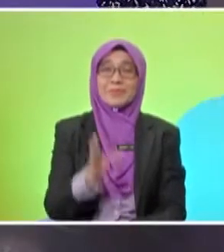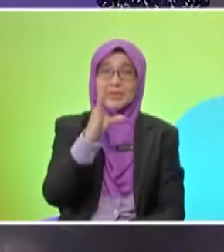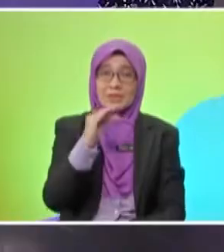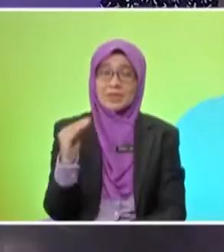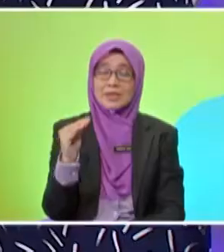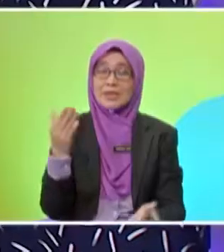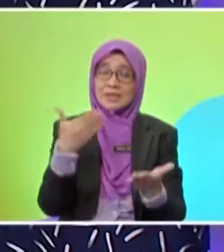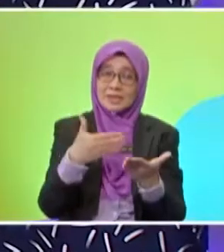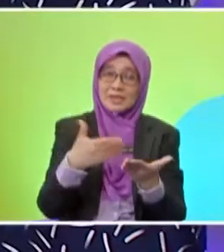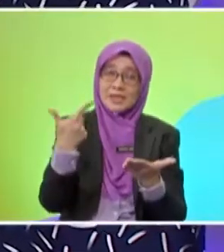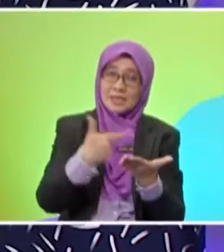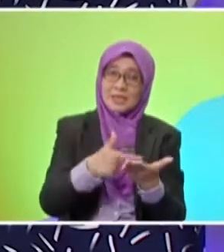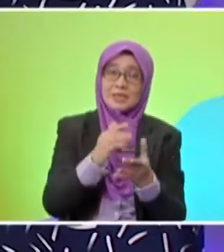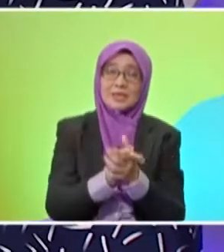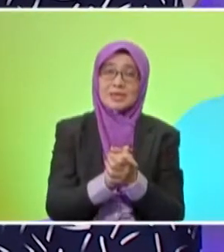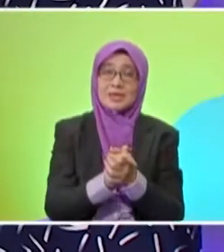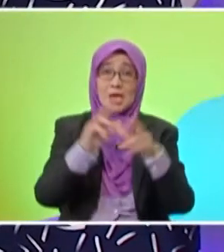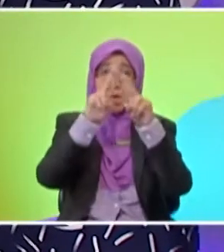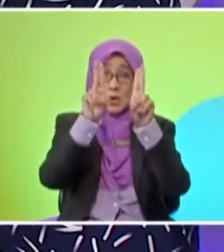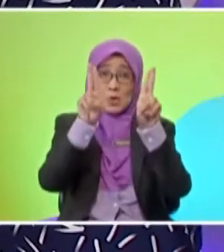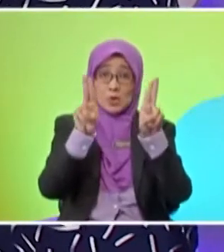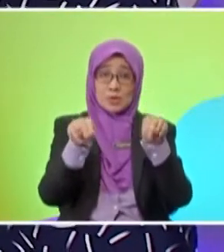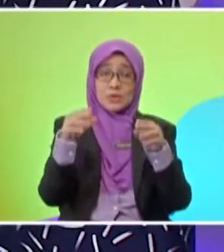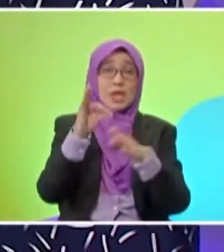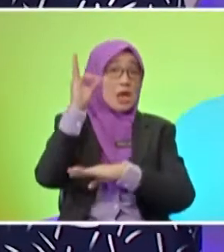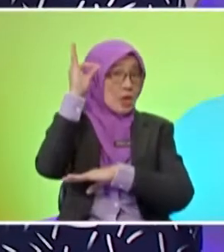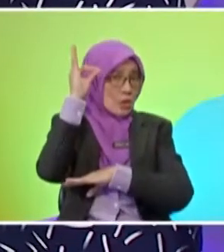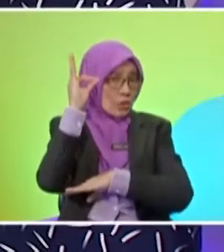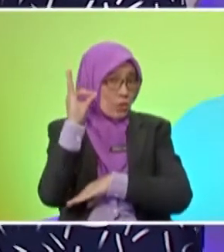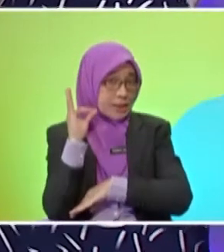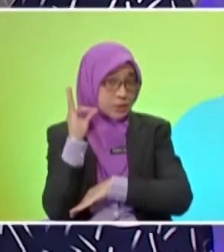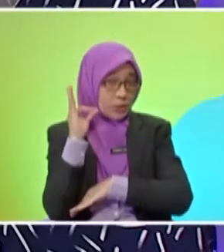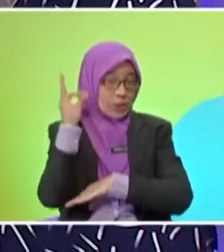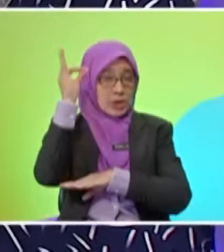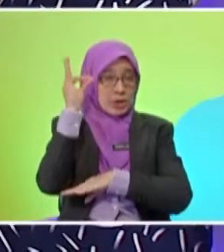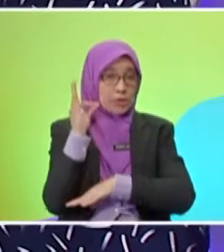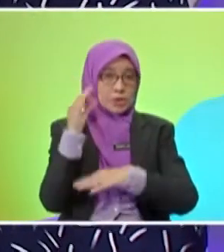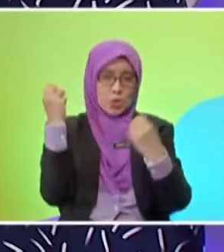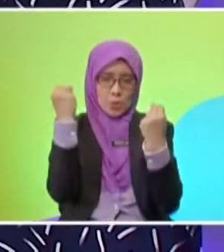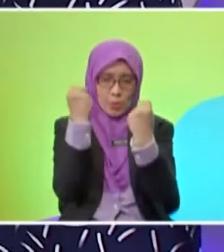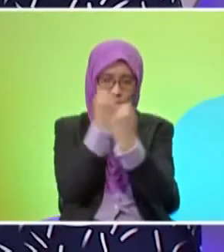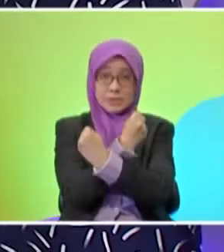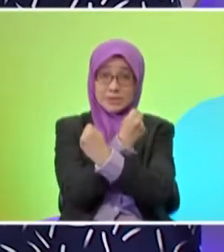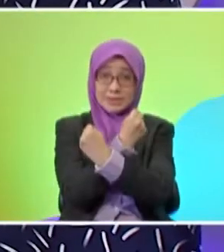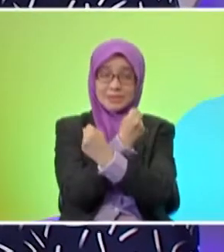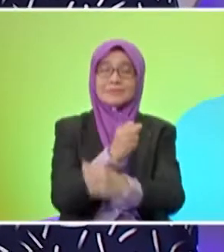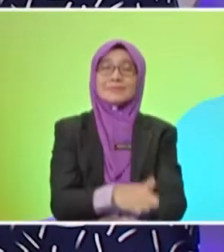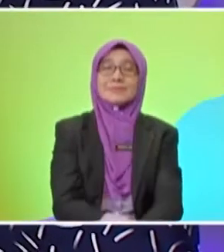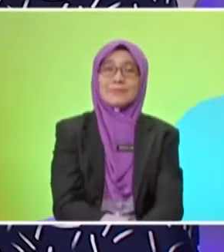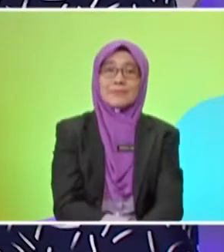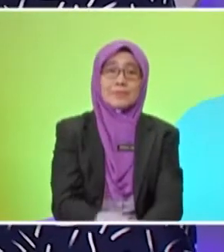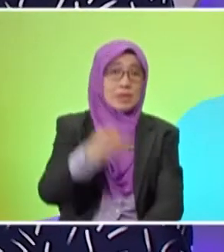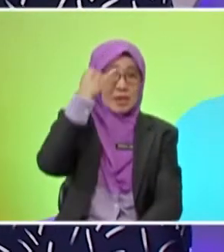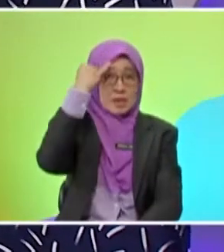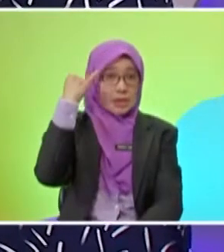nah ciguna ujibu Ivan tentang patuh pesaing-pesaing ataupun Oke Triguna event pules